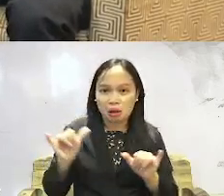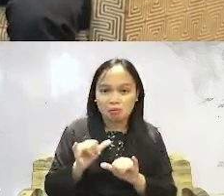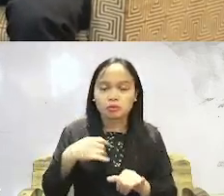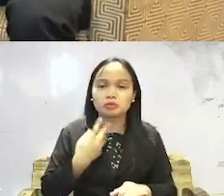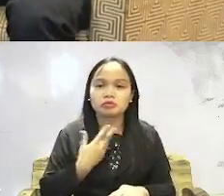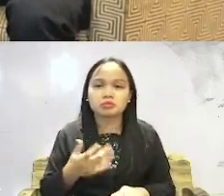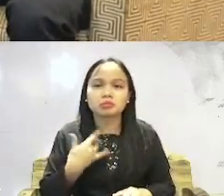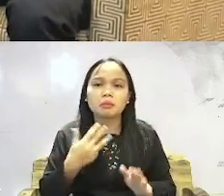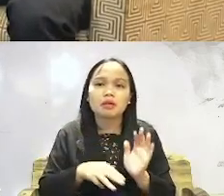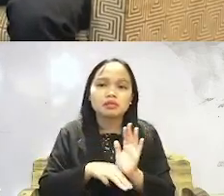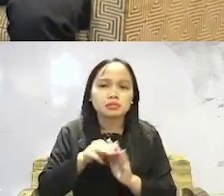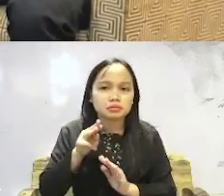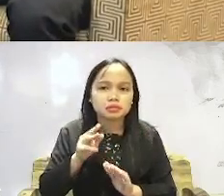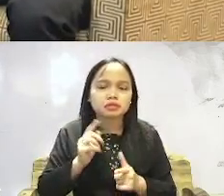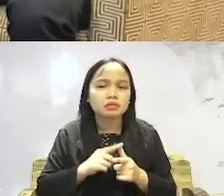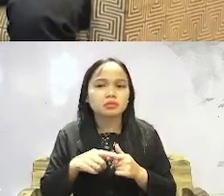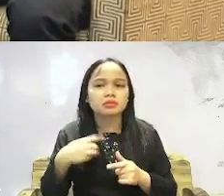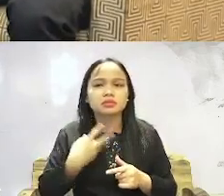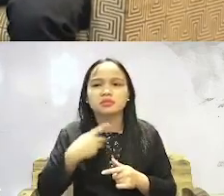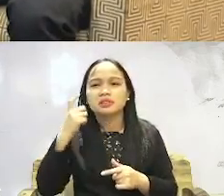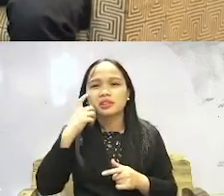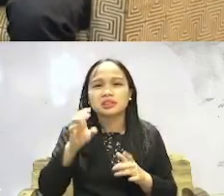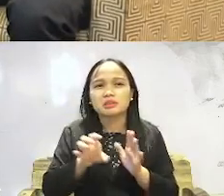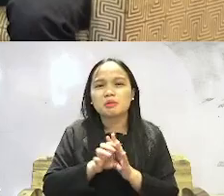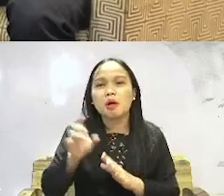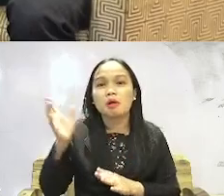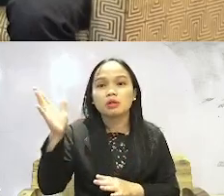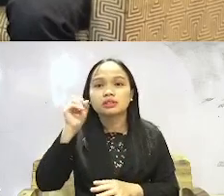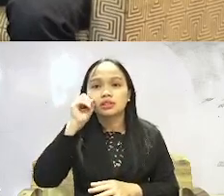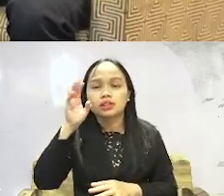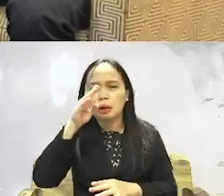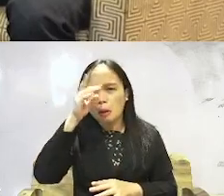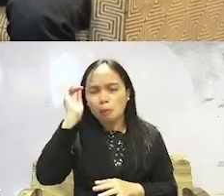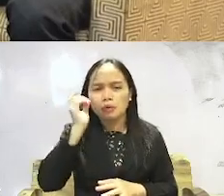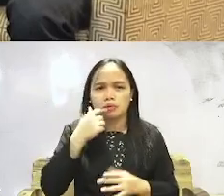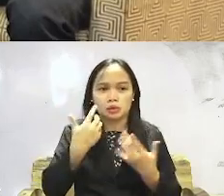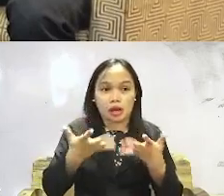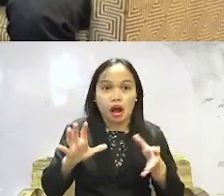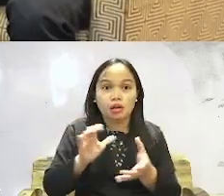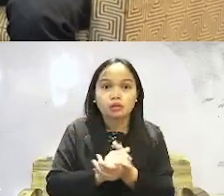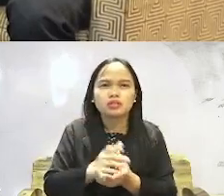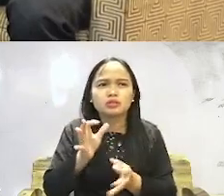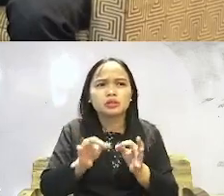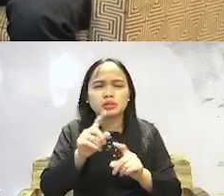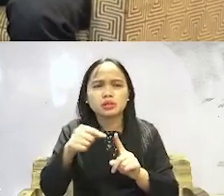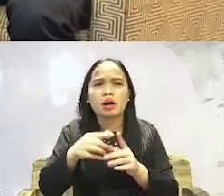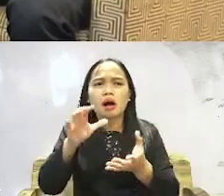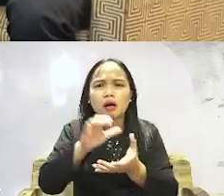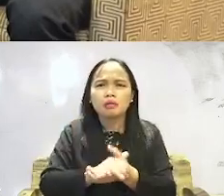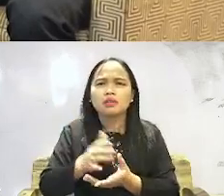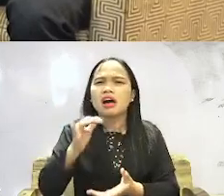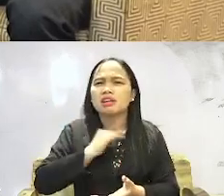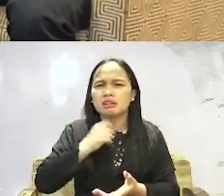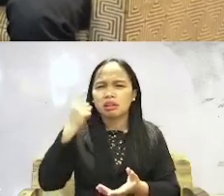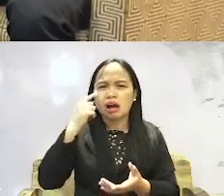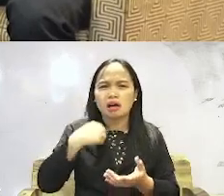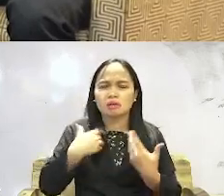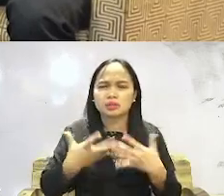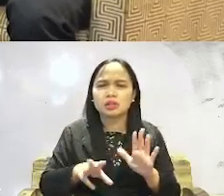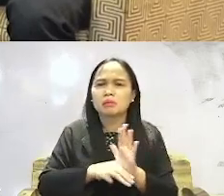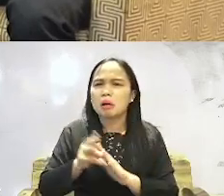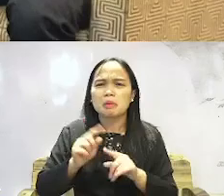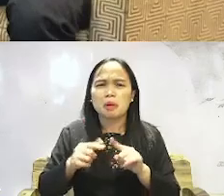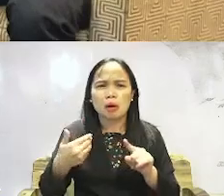Di ba? Akala natin, yung kunyari, Sergio, may asawa na. Pag akala ko na may asawa na ako, tapos akala ko mature na ako, pero hindi pa